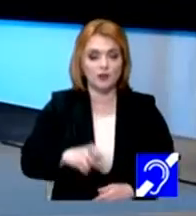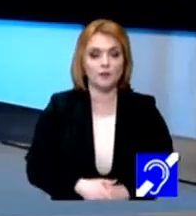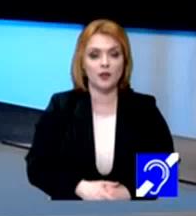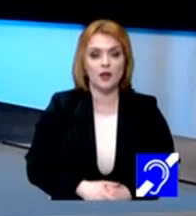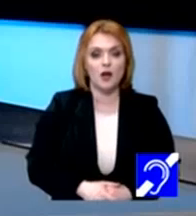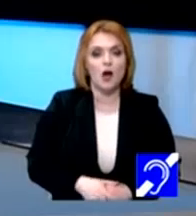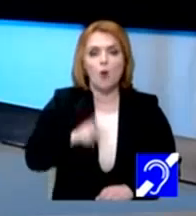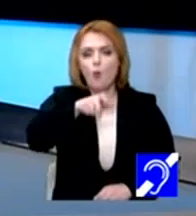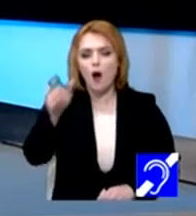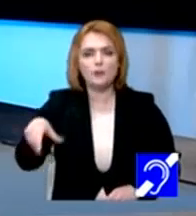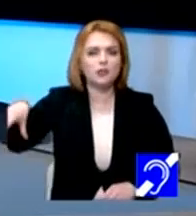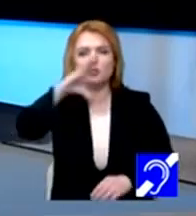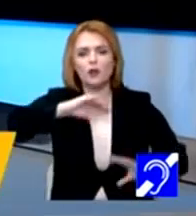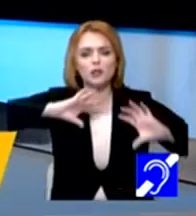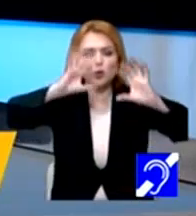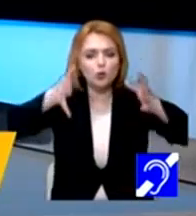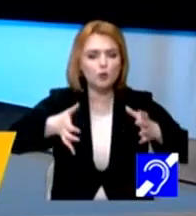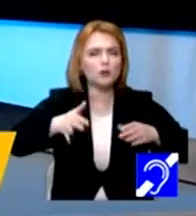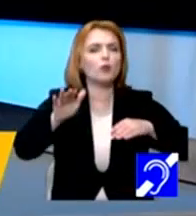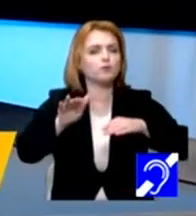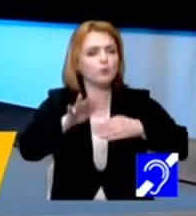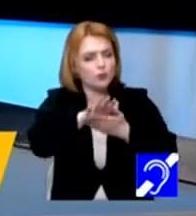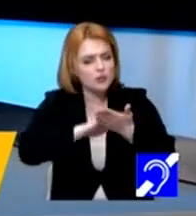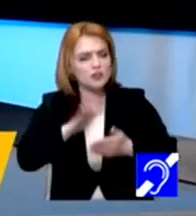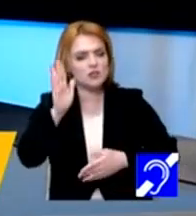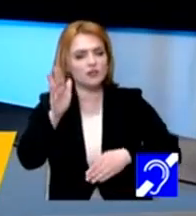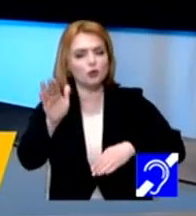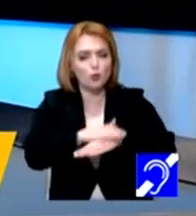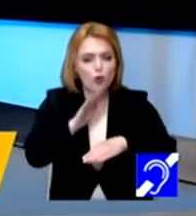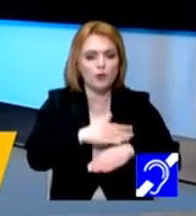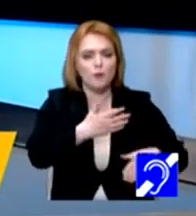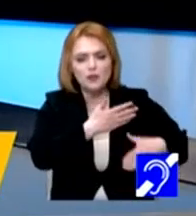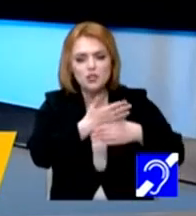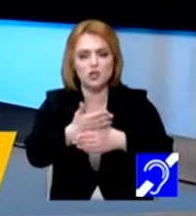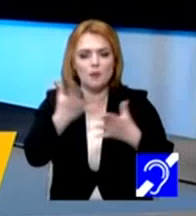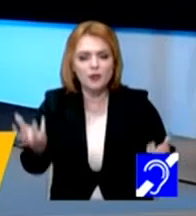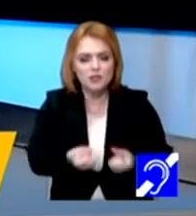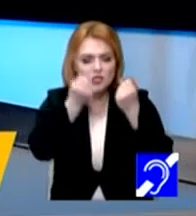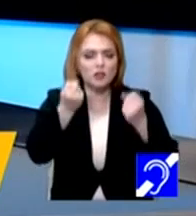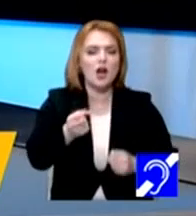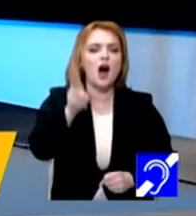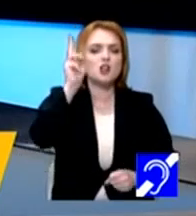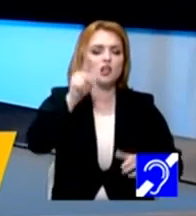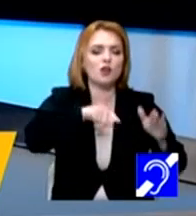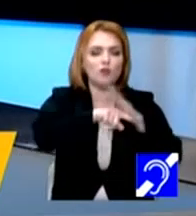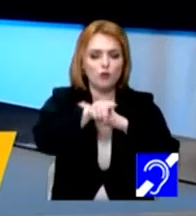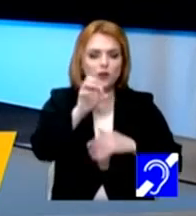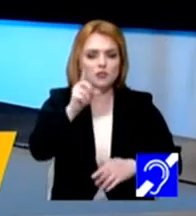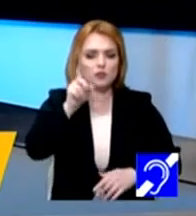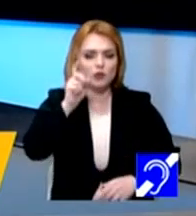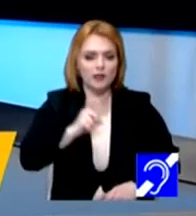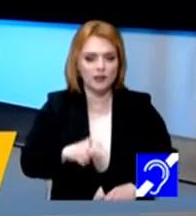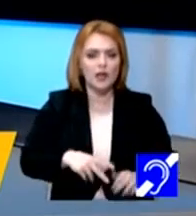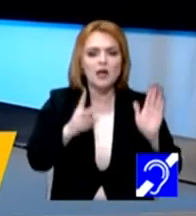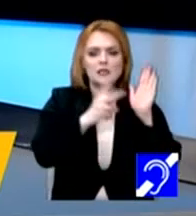Oamenii din întreaga lume continuă să fie solidari cu cei care fug de ploaia de gloanțe și de bombardamente din Ucraina. Peste 7 tone